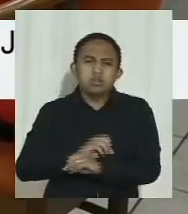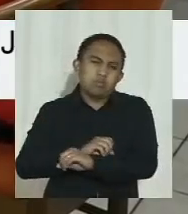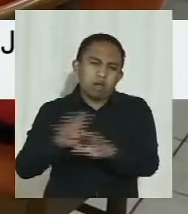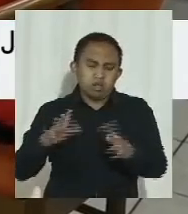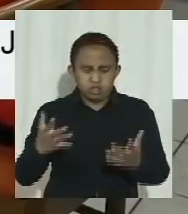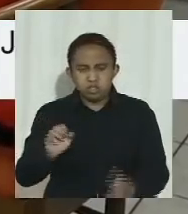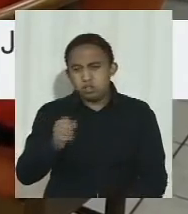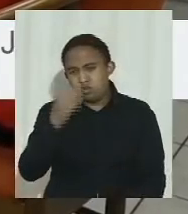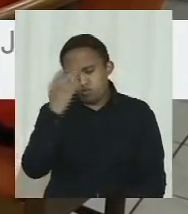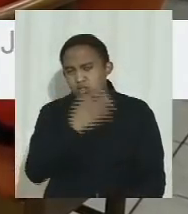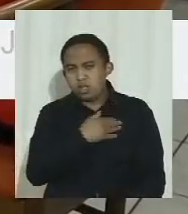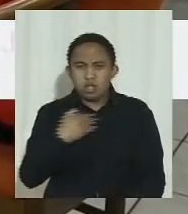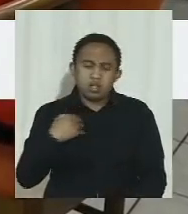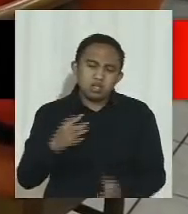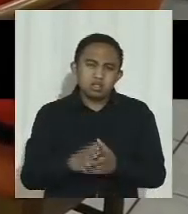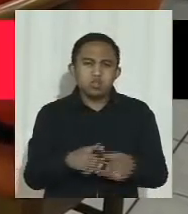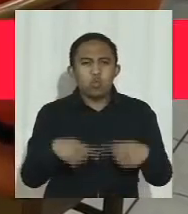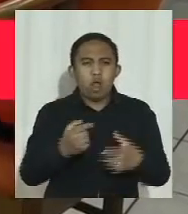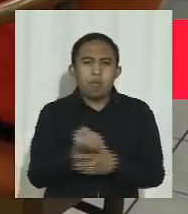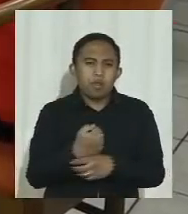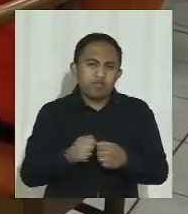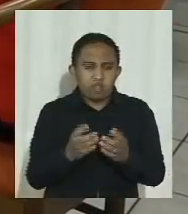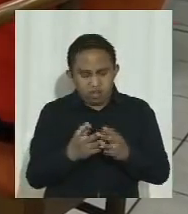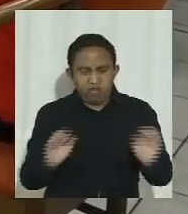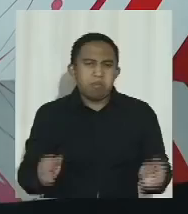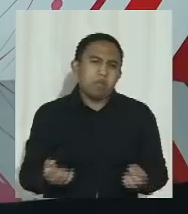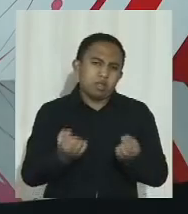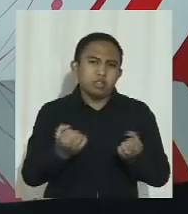taona fitondram-panjakana sy ny orinasa Ambatovia.